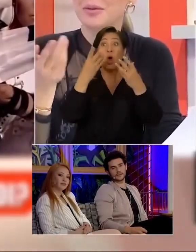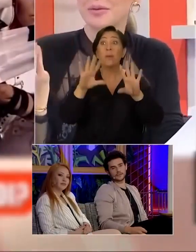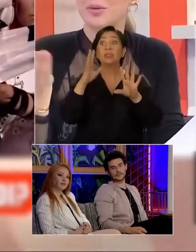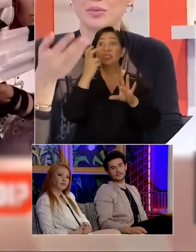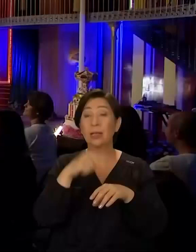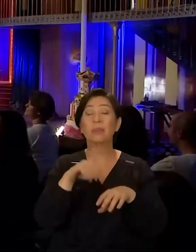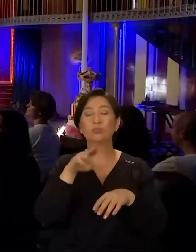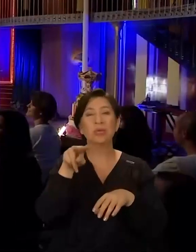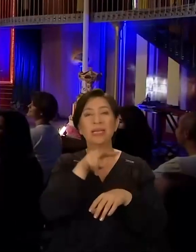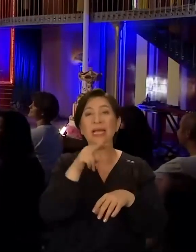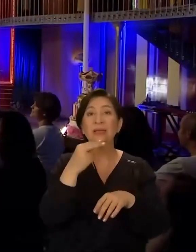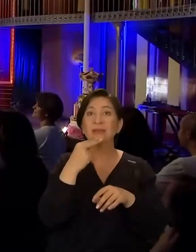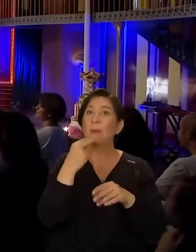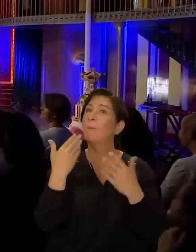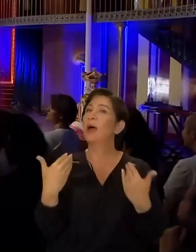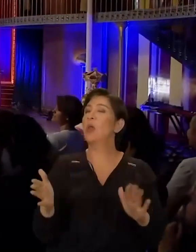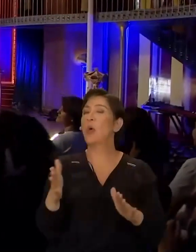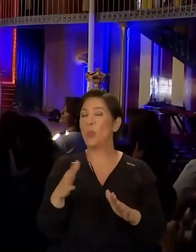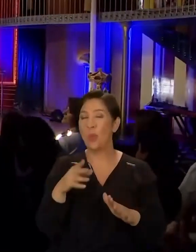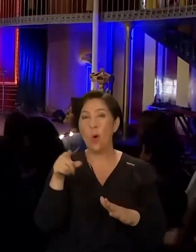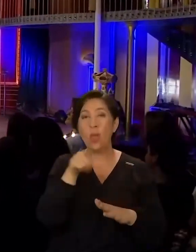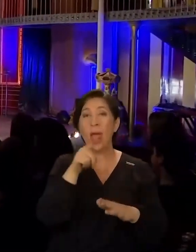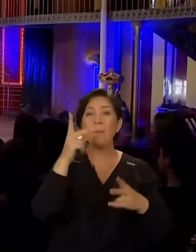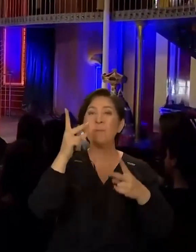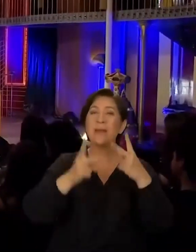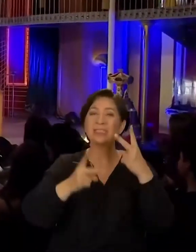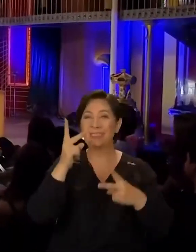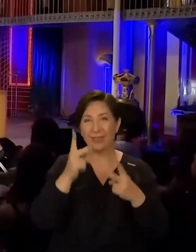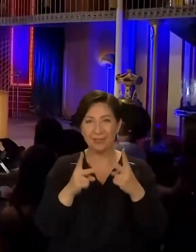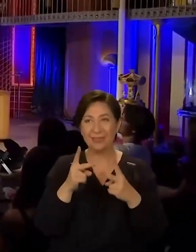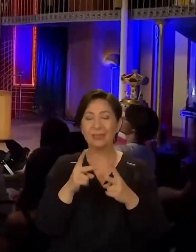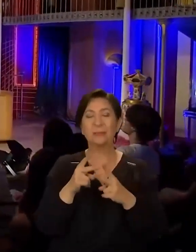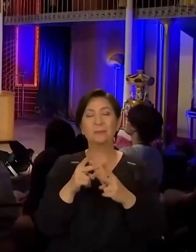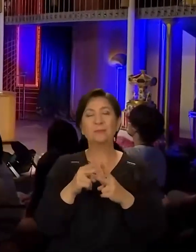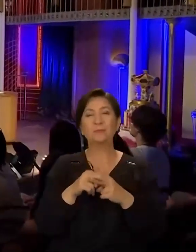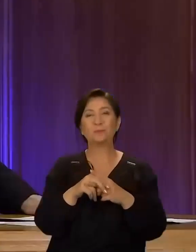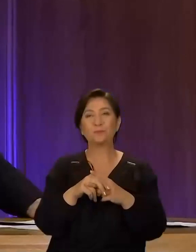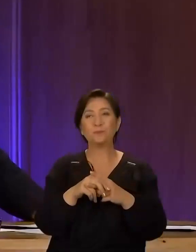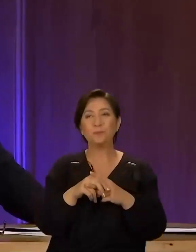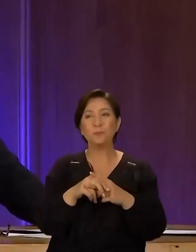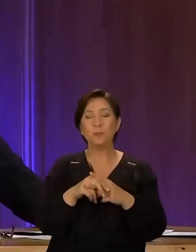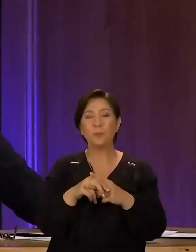acayip değil mi? Ya. İki kıza bayılıyorum. Onların bazen bazen böyle